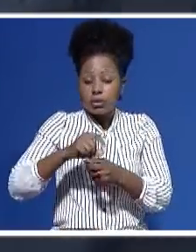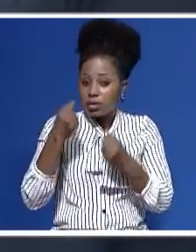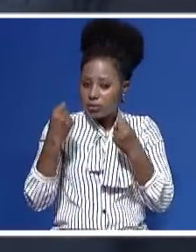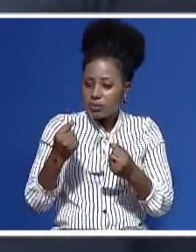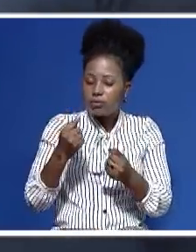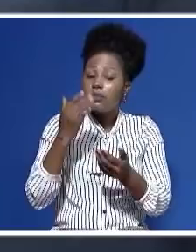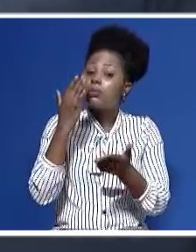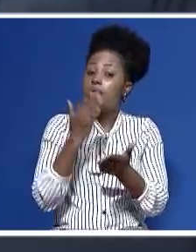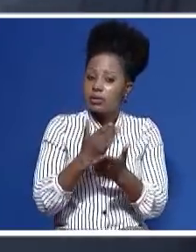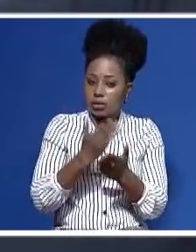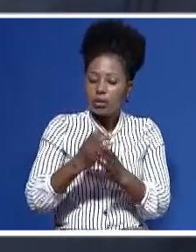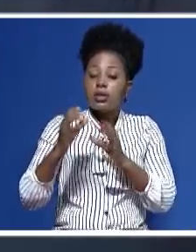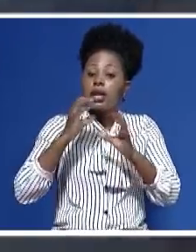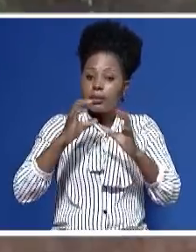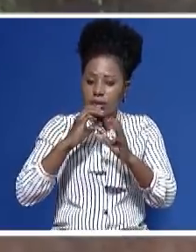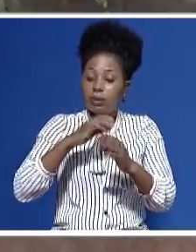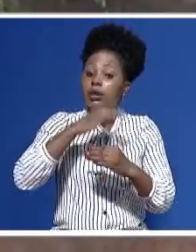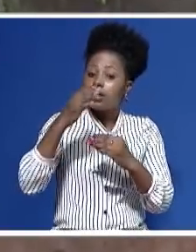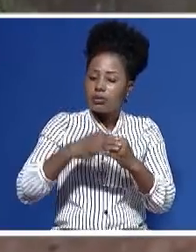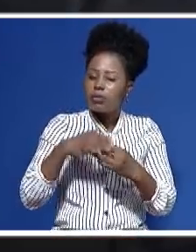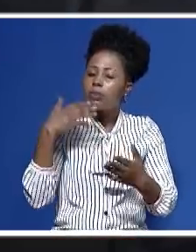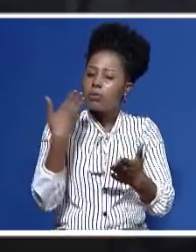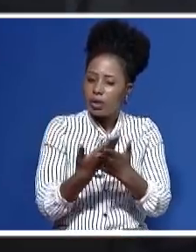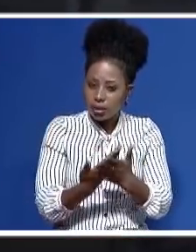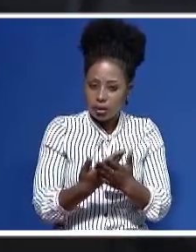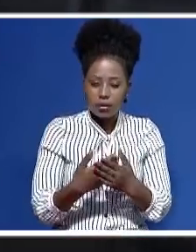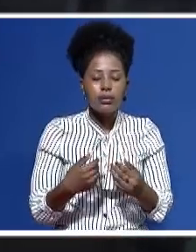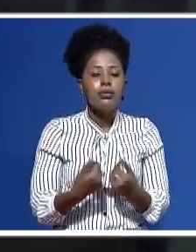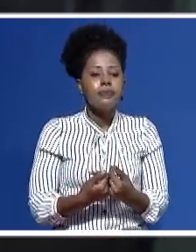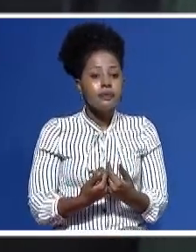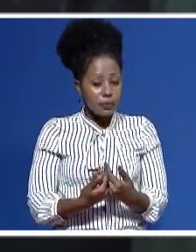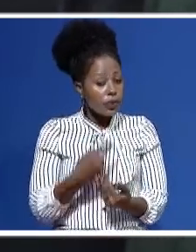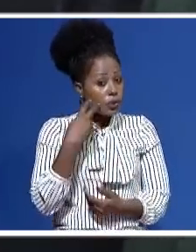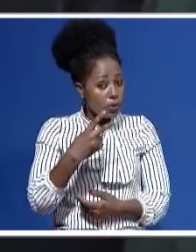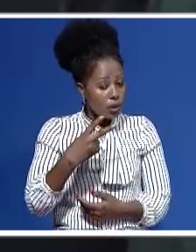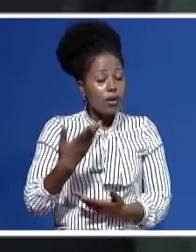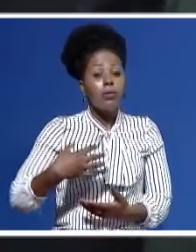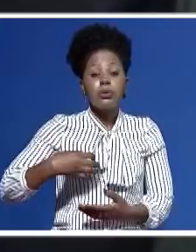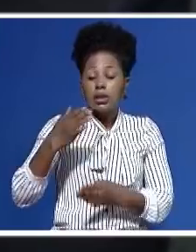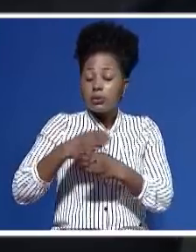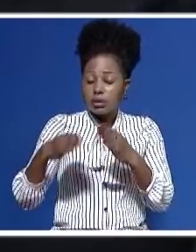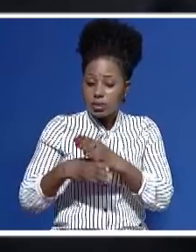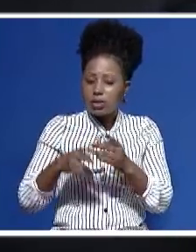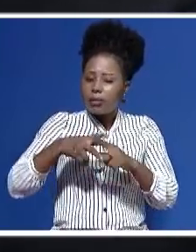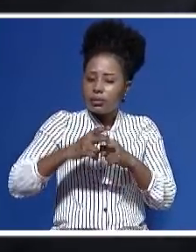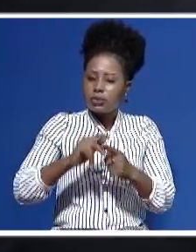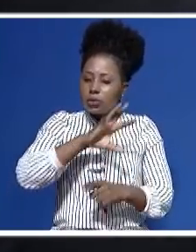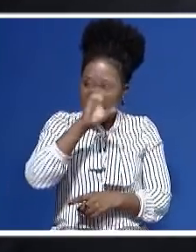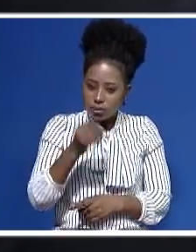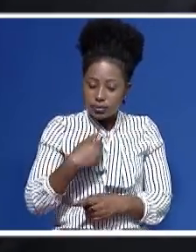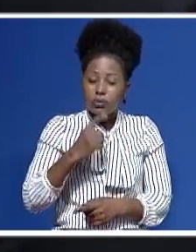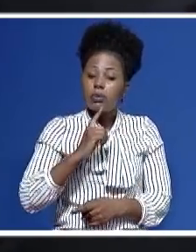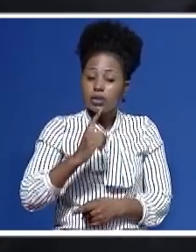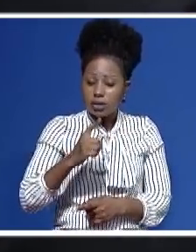katika kuhakikisha mawasiliano yanarejea kwa haraka. Tumeona Wizara ya Ujenzi kwa hapa na mainjinia wote.